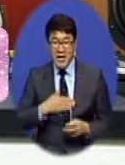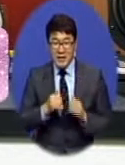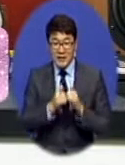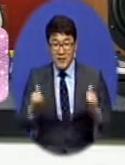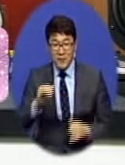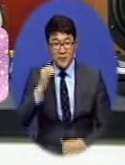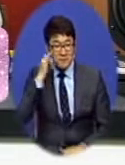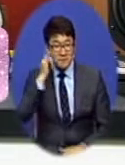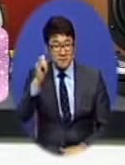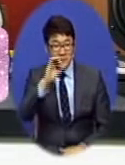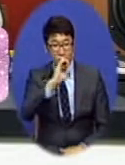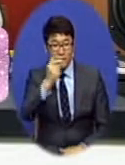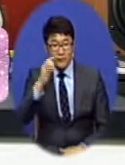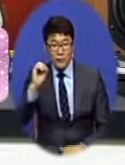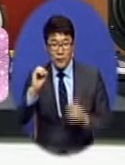분은